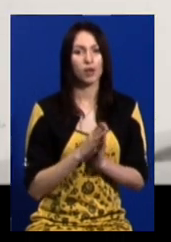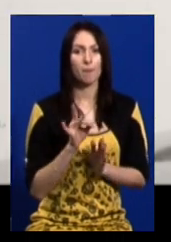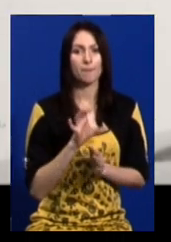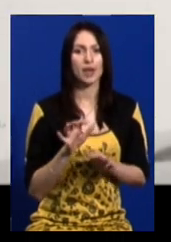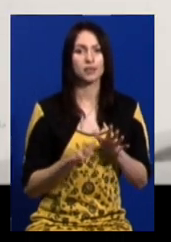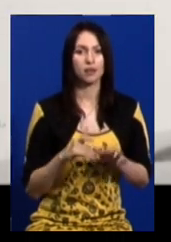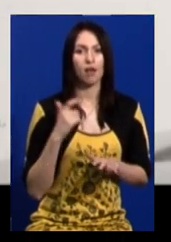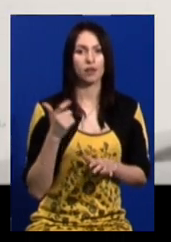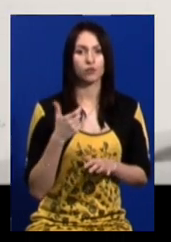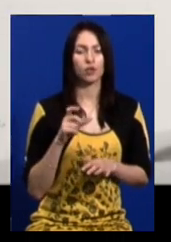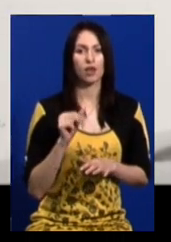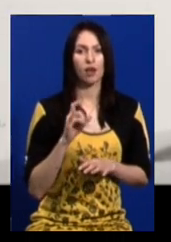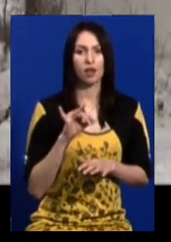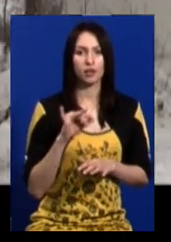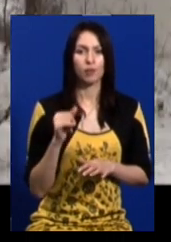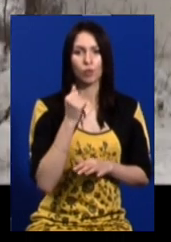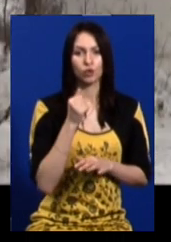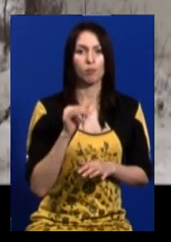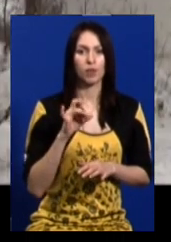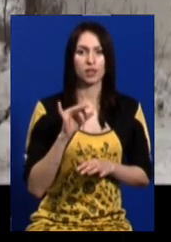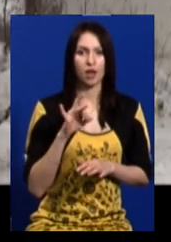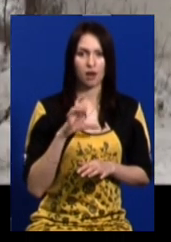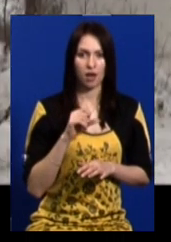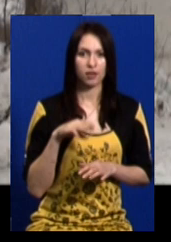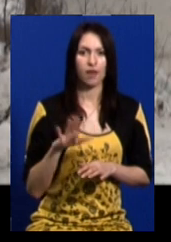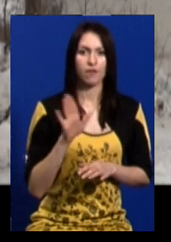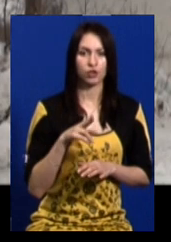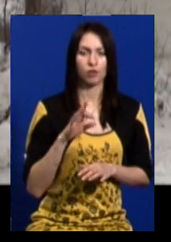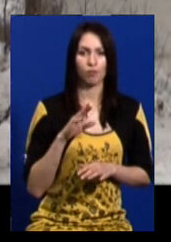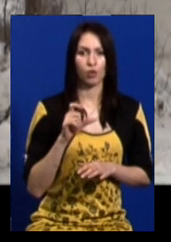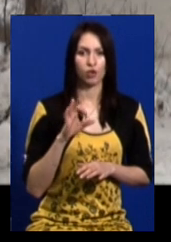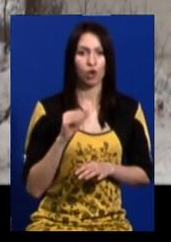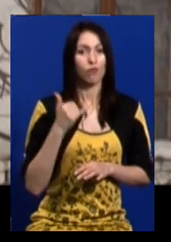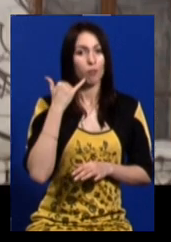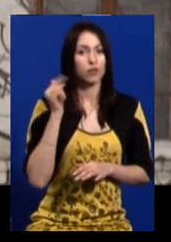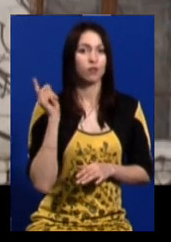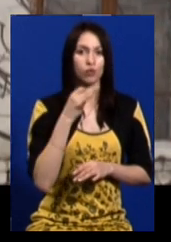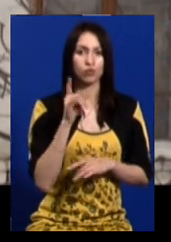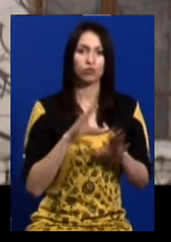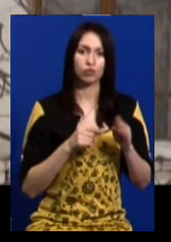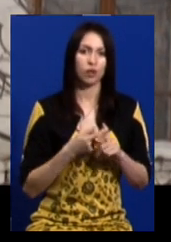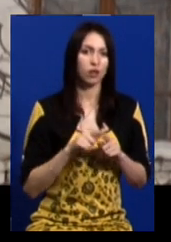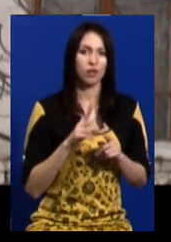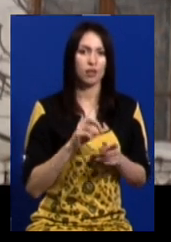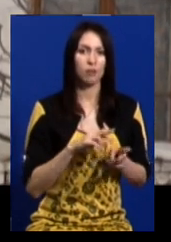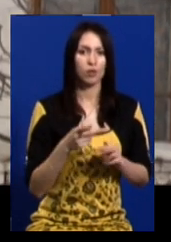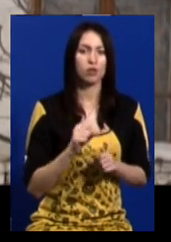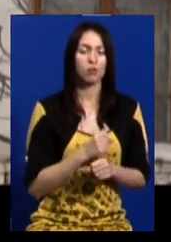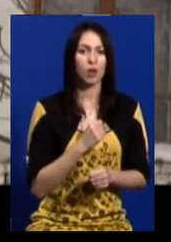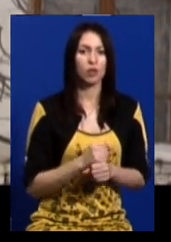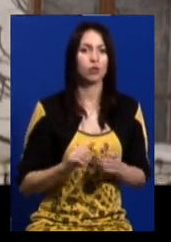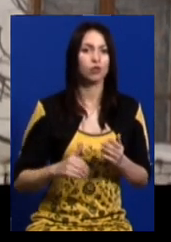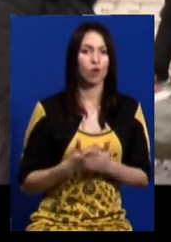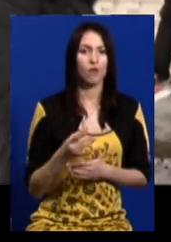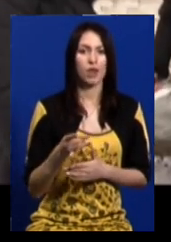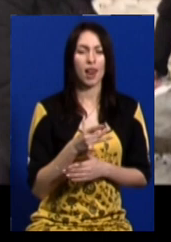прес-секретаря Харківської єпархії Московського патріархату В'ячеслава Потапова. Телефоном той сказав, що вважає це не переходом, а утворенням нових